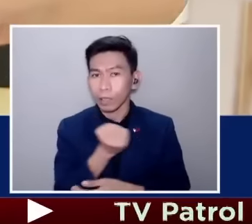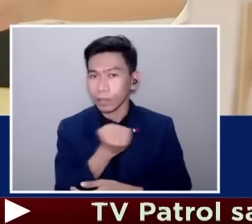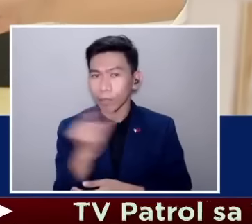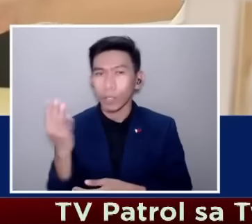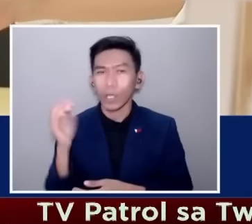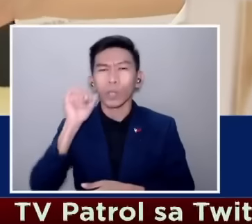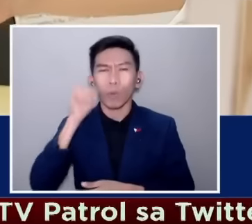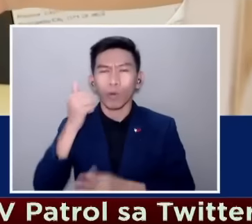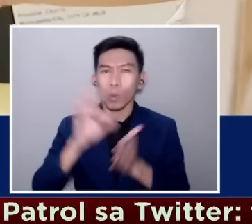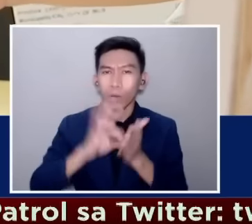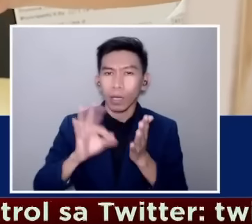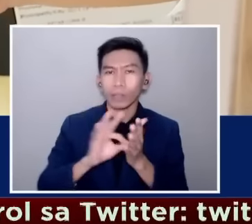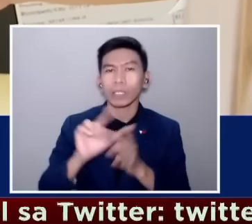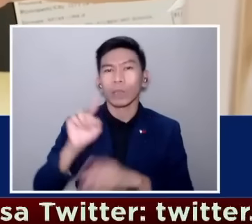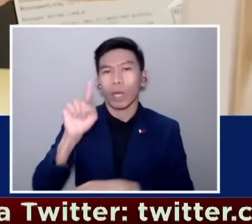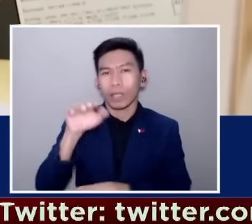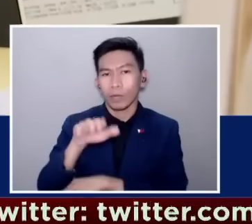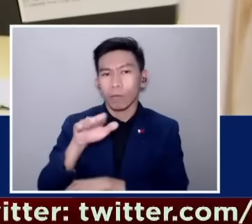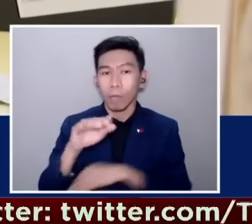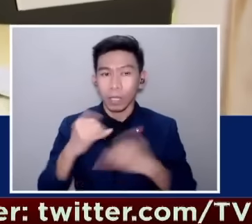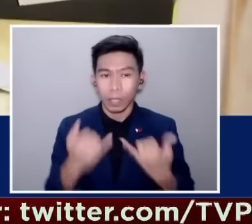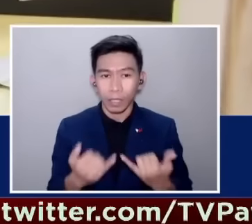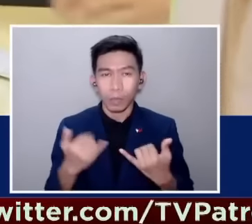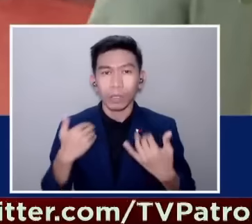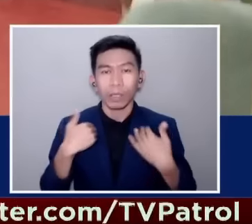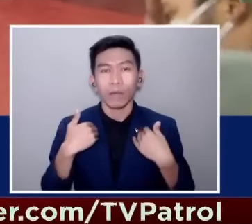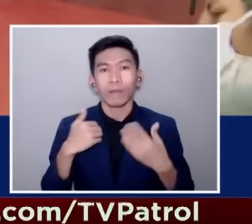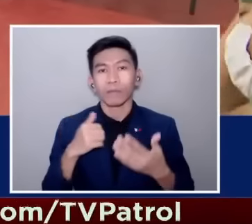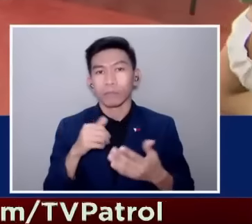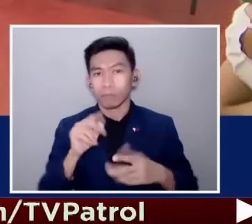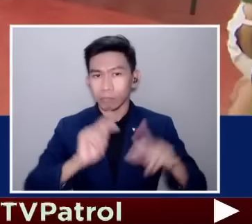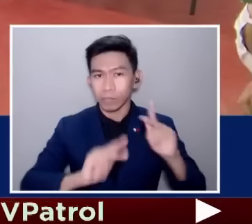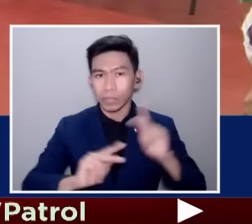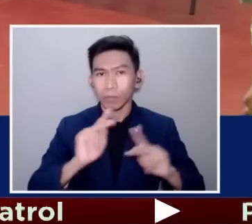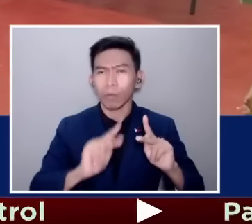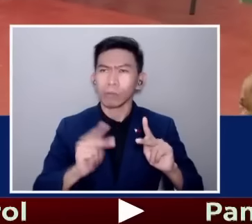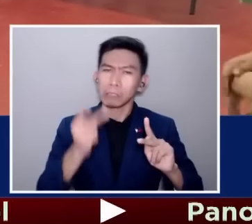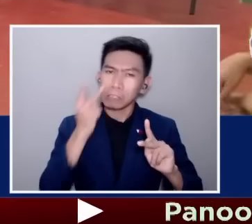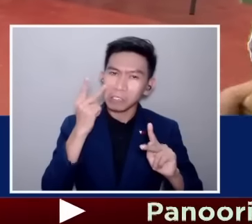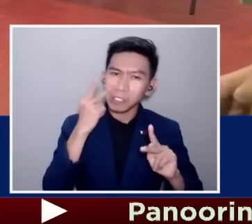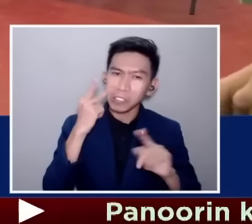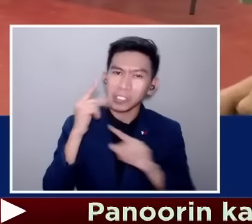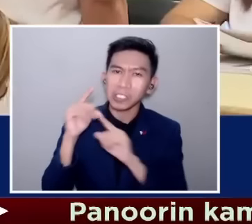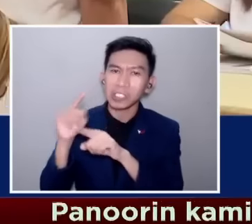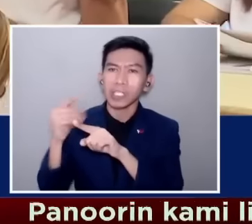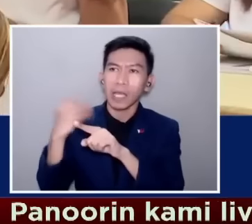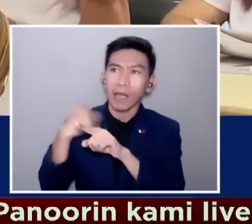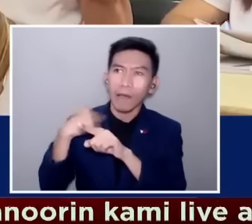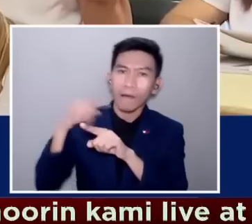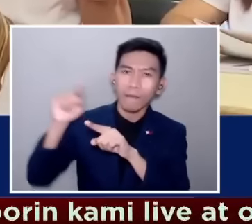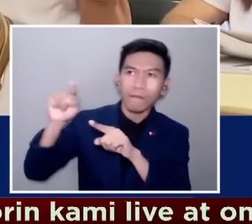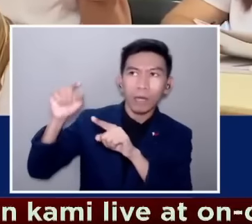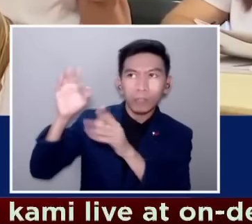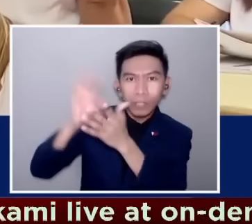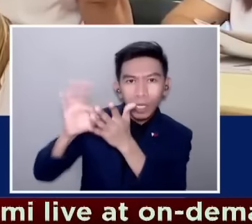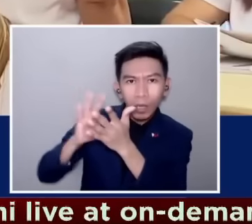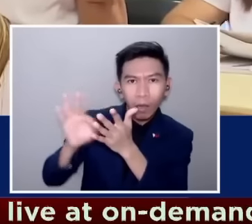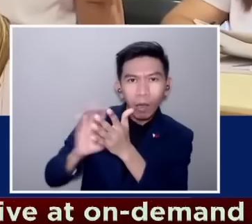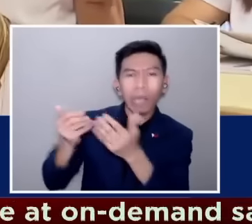hapon. Pero ngayong gabi, makakakuha na ang publiko ng resulta mula sa transparency server na iba pa dun sa